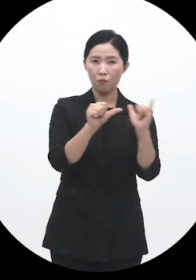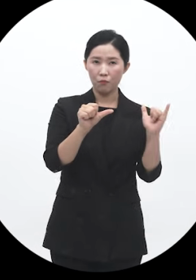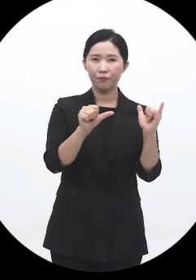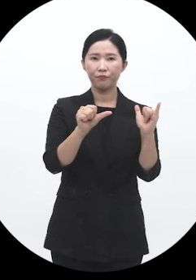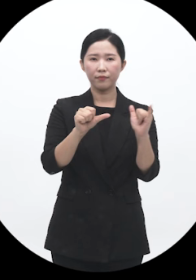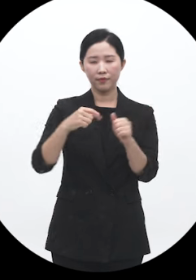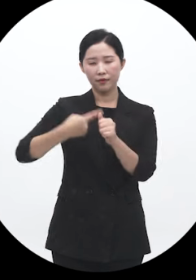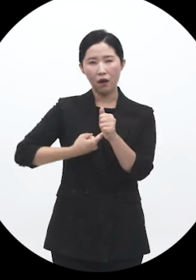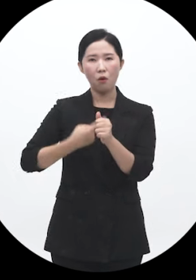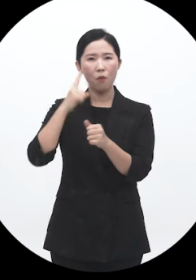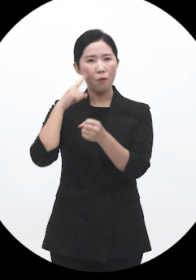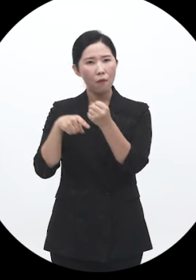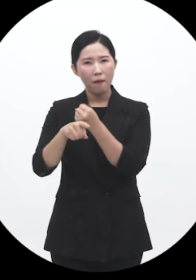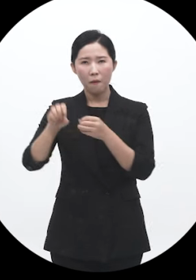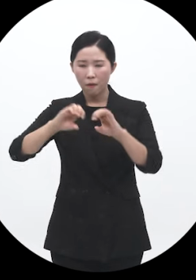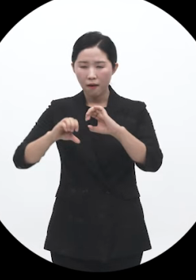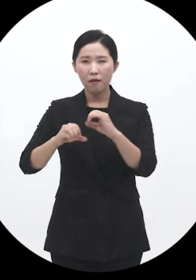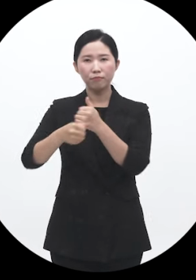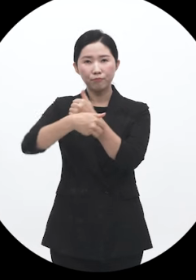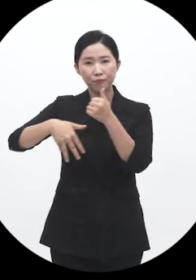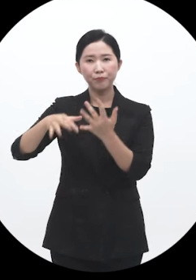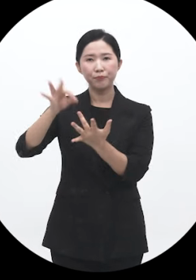계열 154명을 선발합니다.